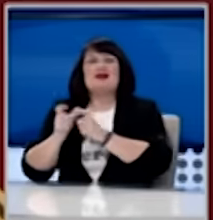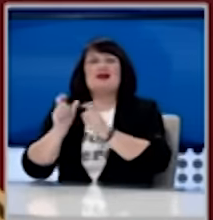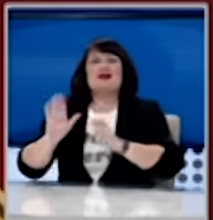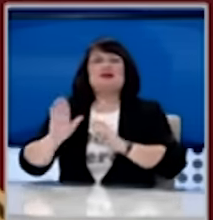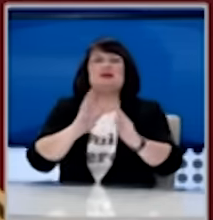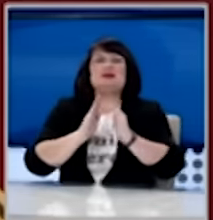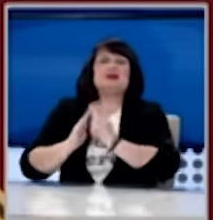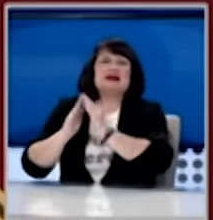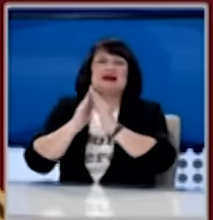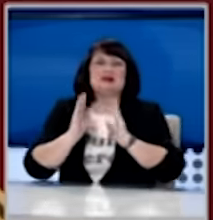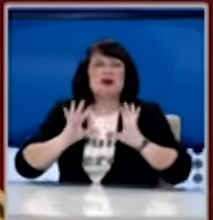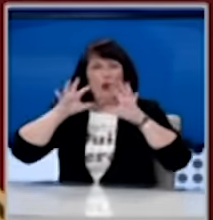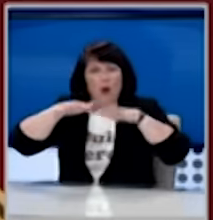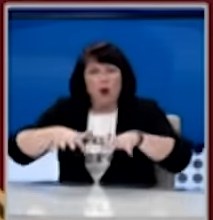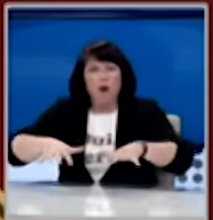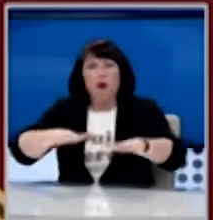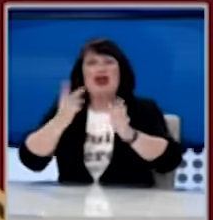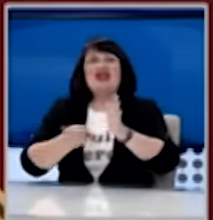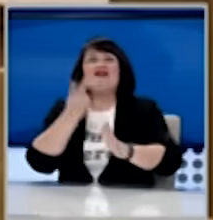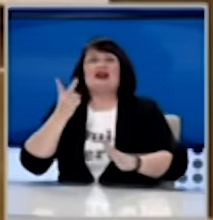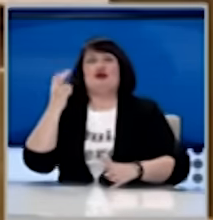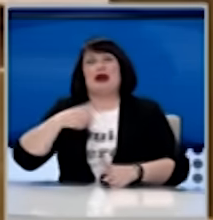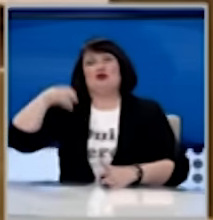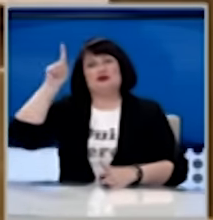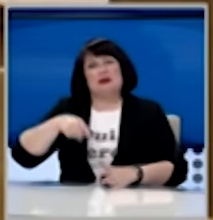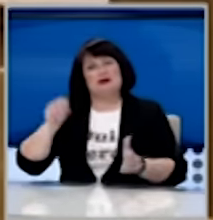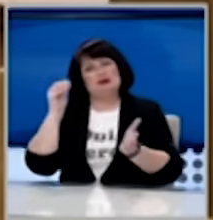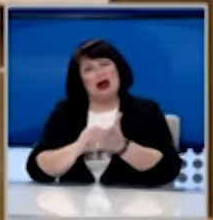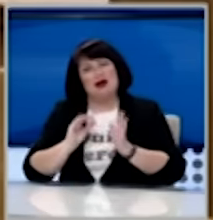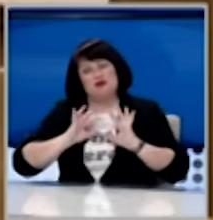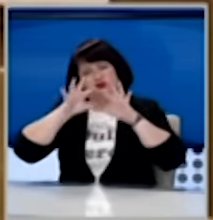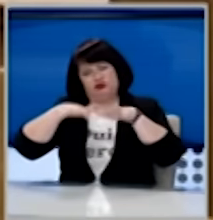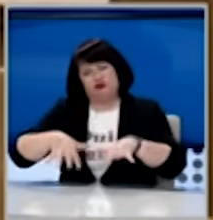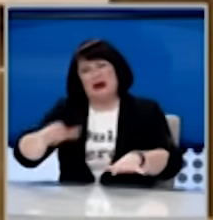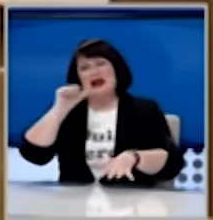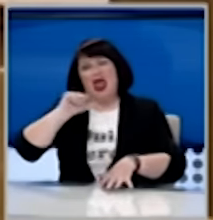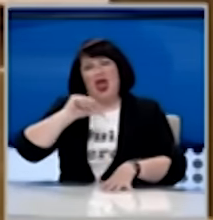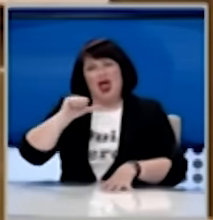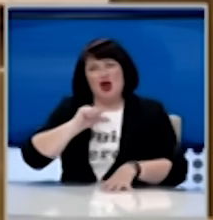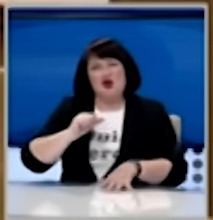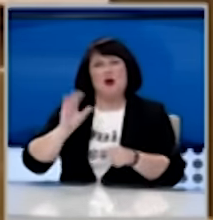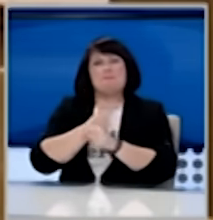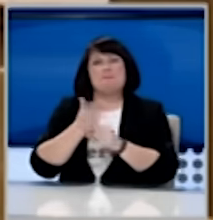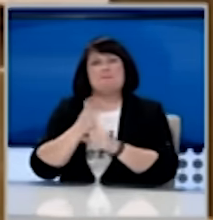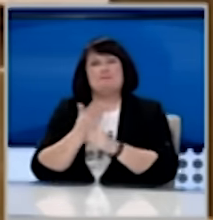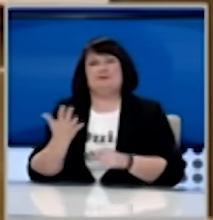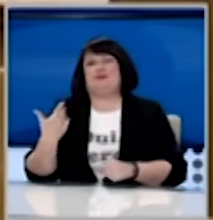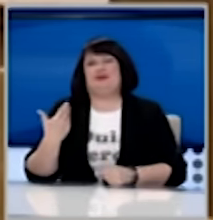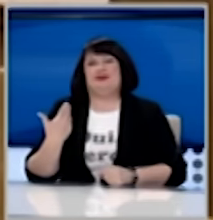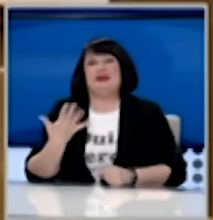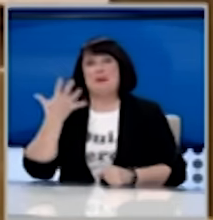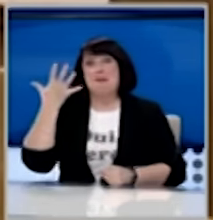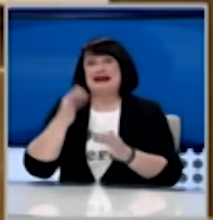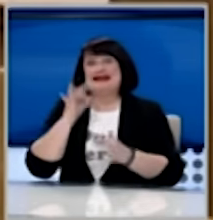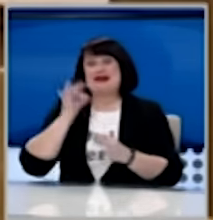πλημμύρισαν για δεύτερη φορά μέσα σε 20 μέρες αφού μετά τις καταστροφικές πλημμύρες της της 5ης του